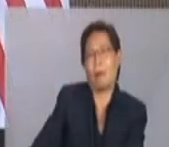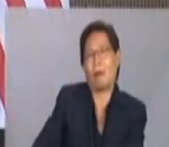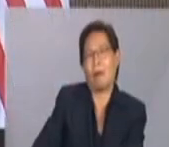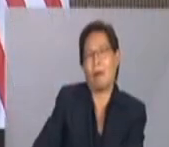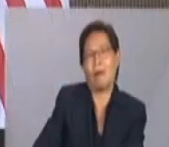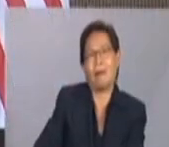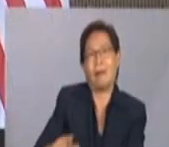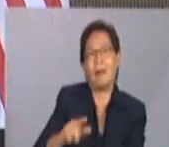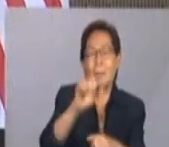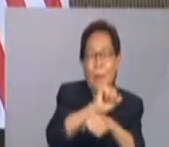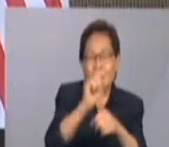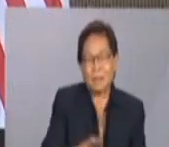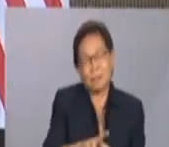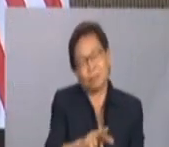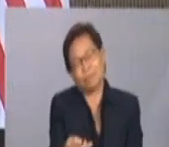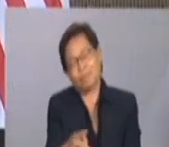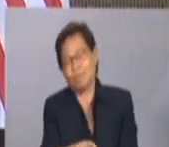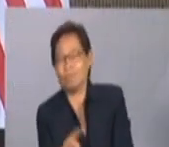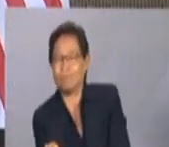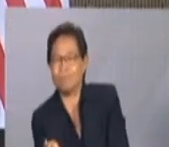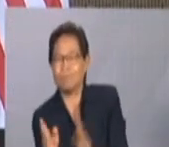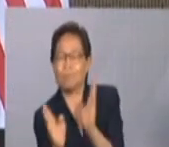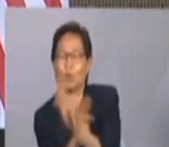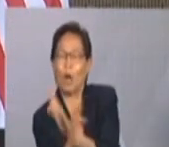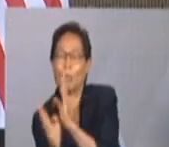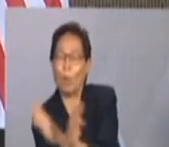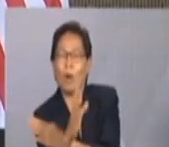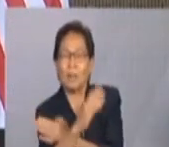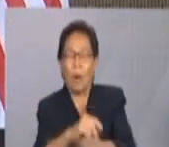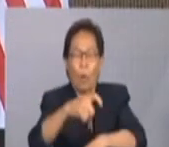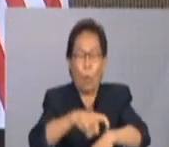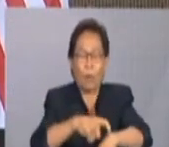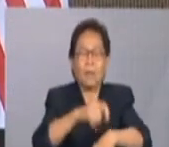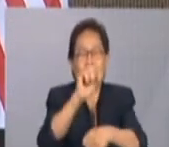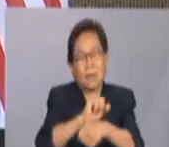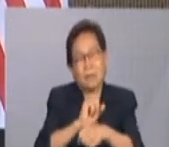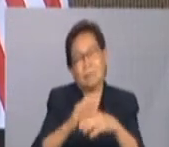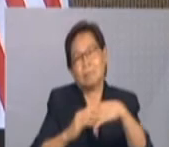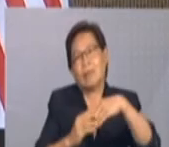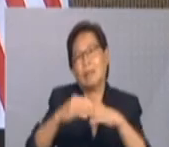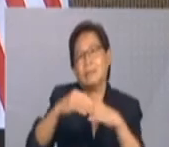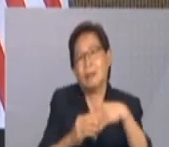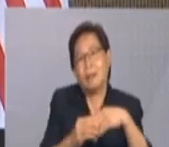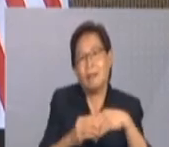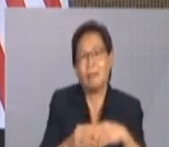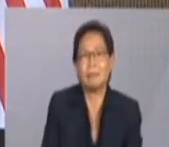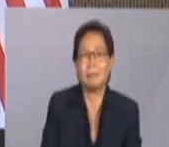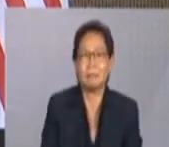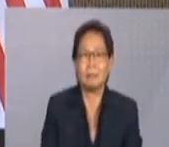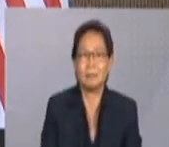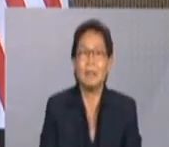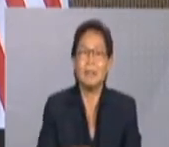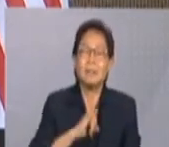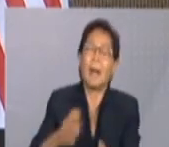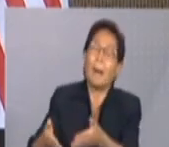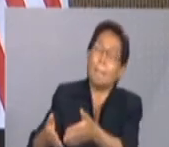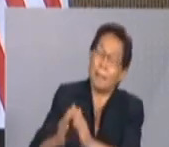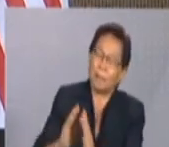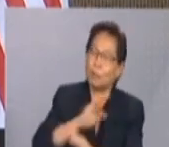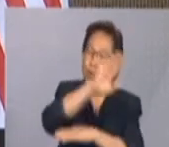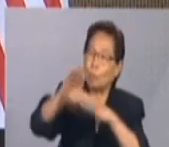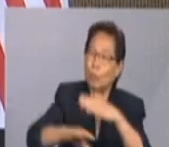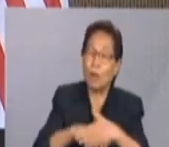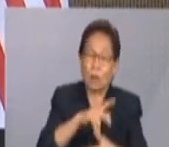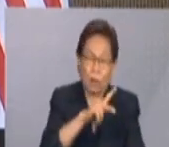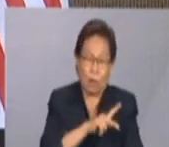pegilian pekerja selain melaksanakan waktu bekerja Anjar Saya minta usai semua